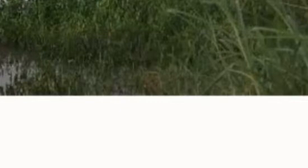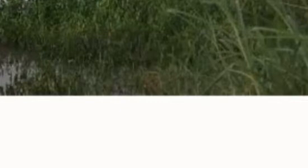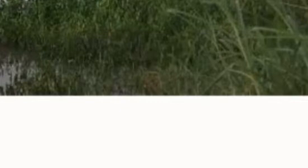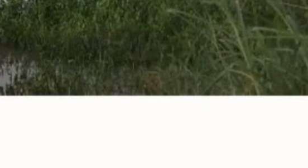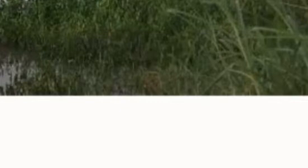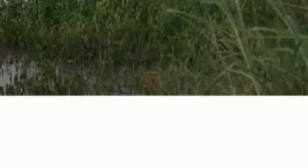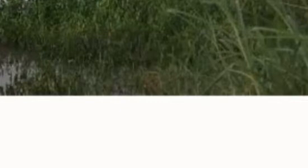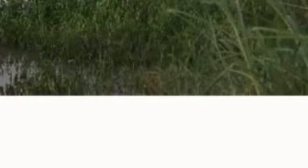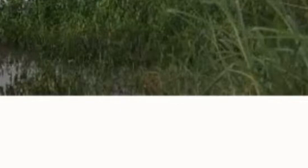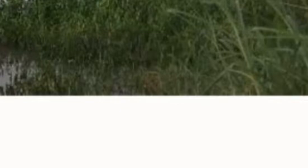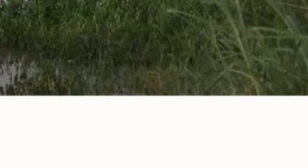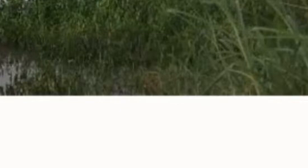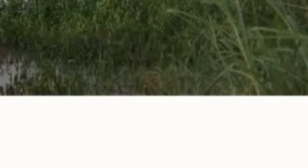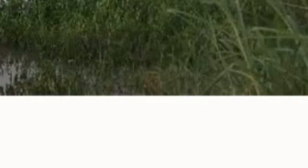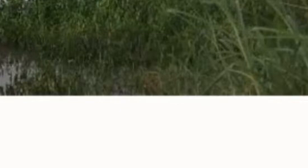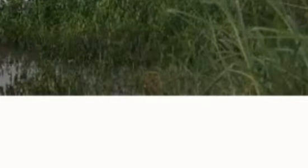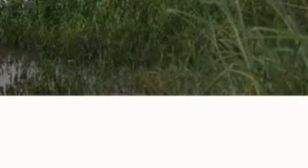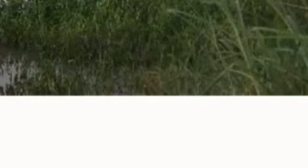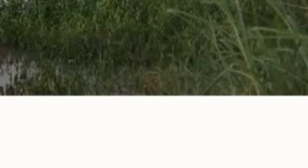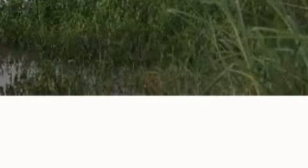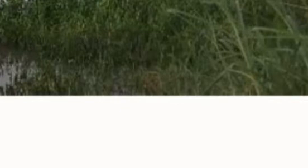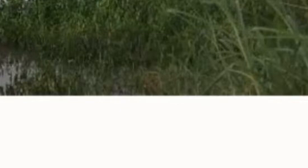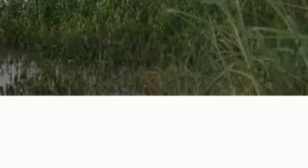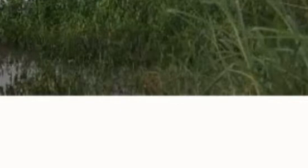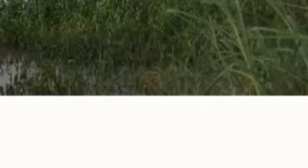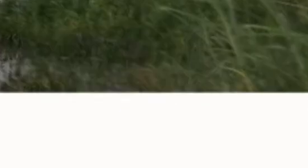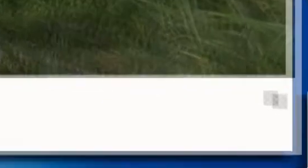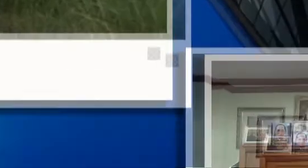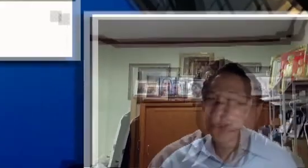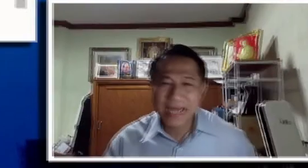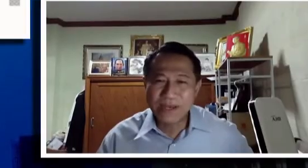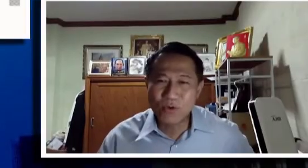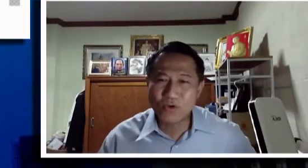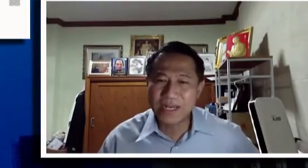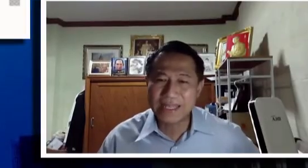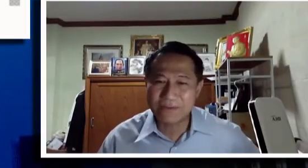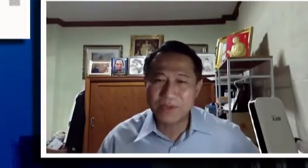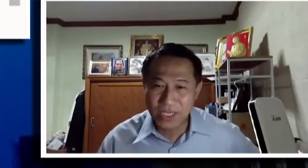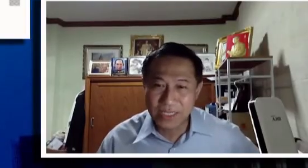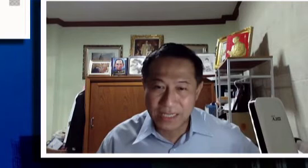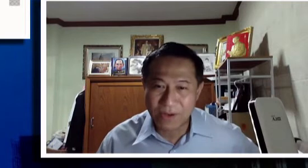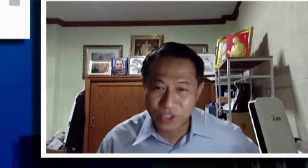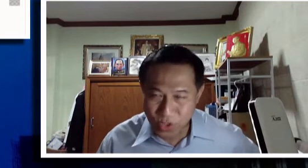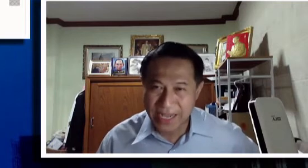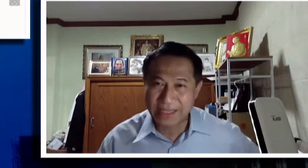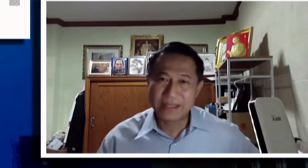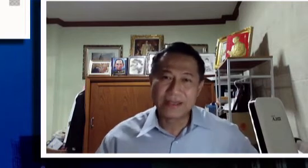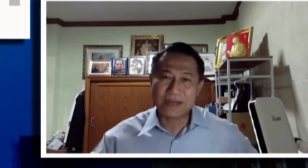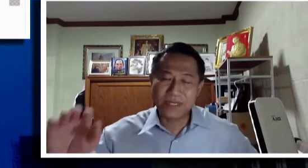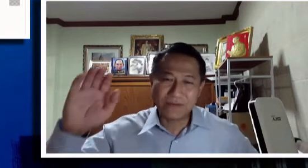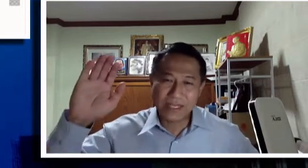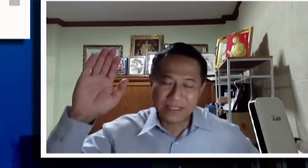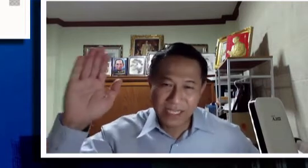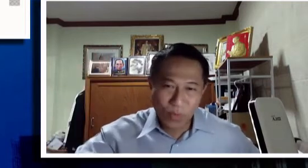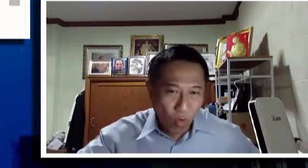ม่ท่วมบ้านไหนแต่มันท่วมบ้านฉันนะก็เดือดร้อนพอๆกันเราบอกว่าน้ำไม่ท่วมคงไม่ได้แต่ว่ามันอยู่ที่แต่ว่าจุดไหนนะ